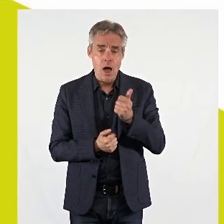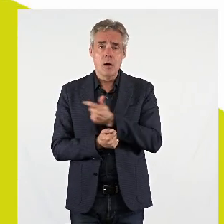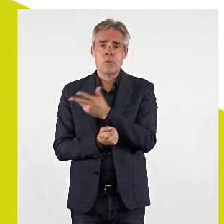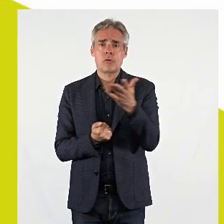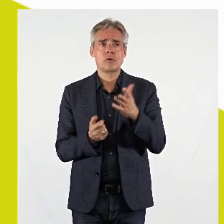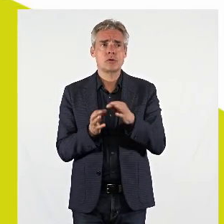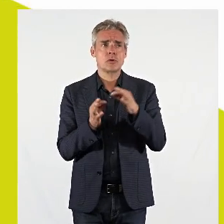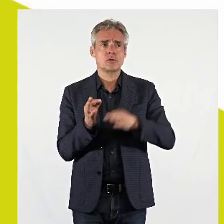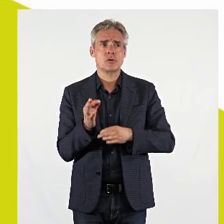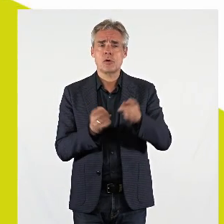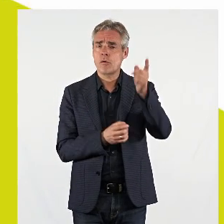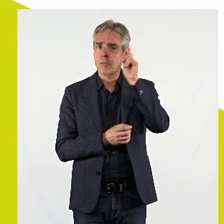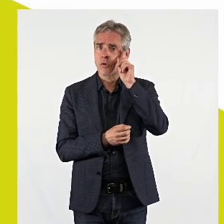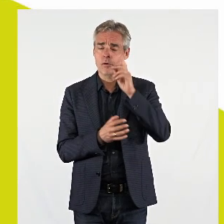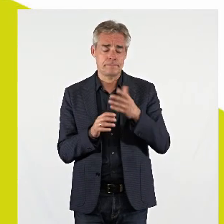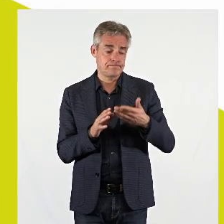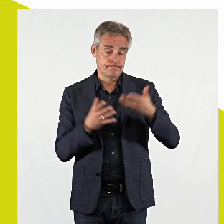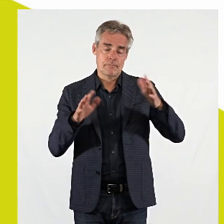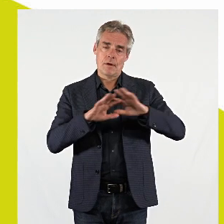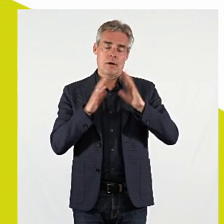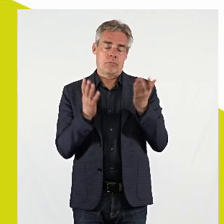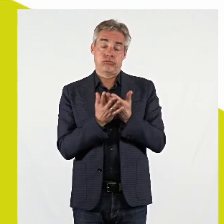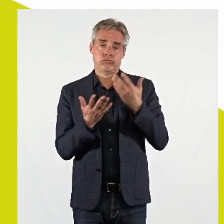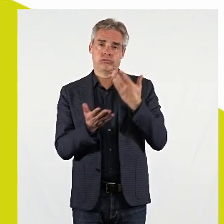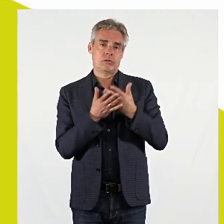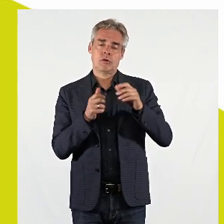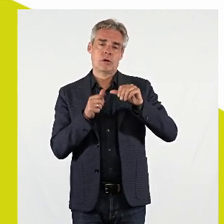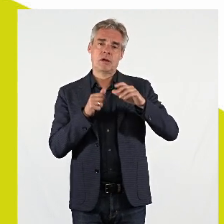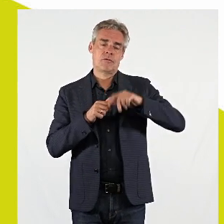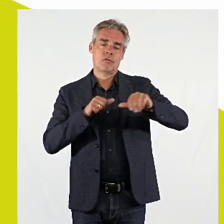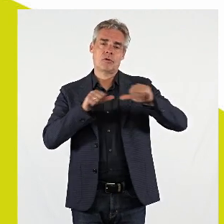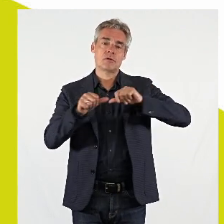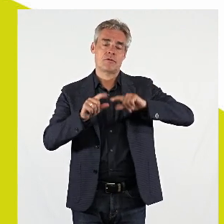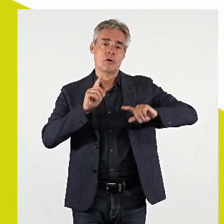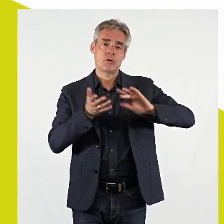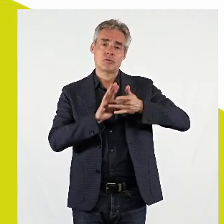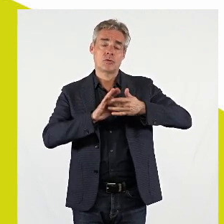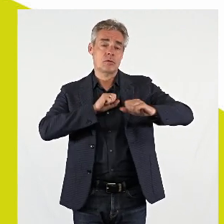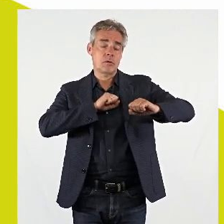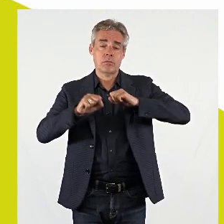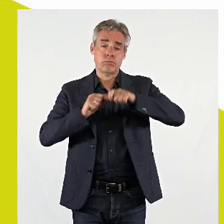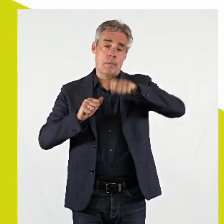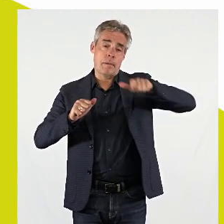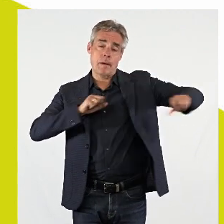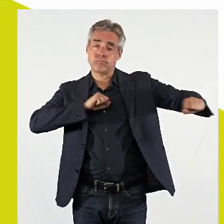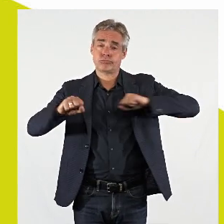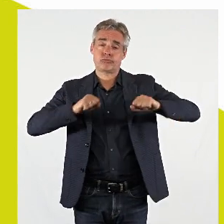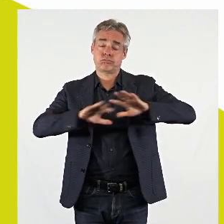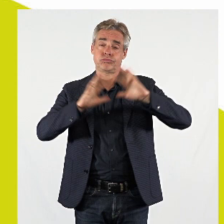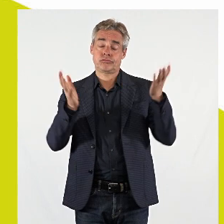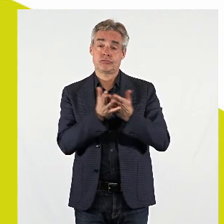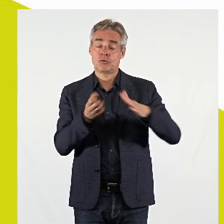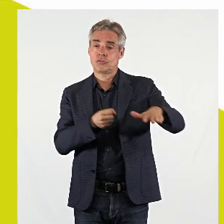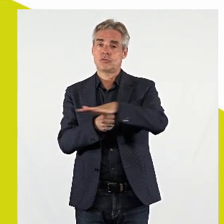qu'une affaire de cette importance suppose une mobilisation de tout niveau d'acteurs. J'ai envie de dire que